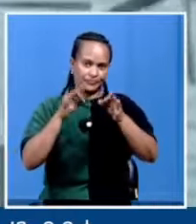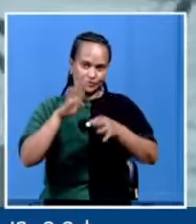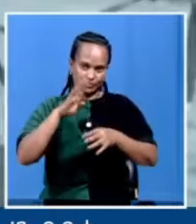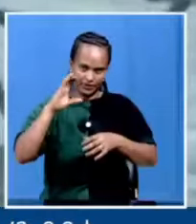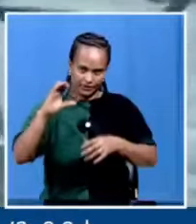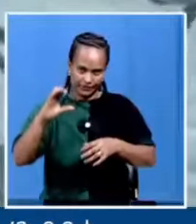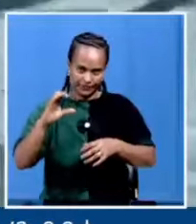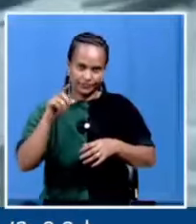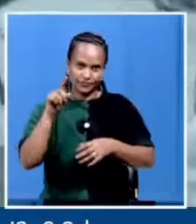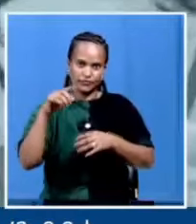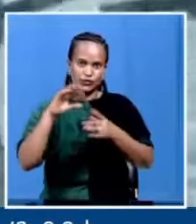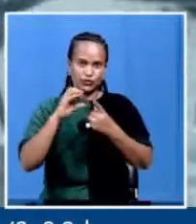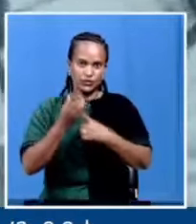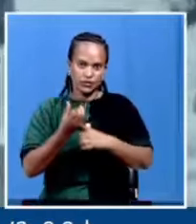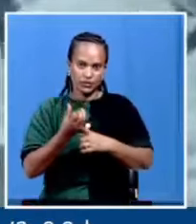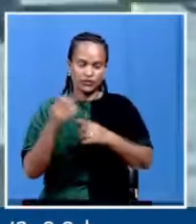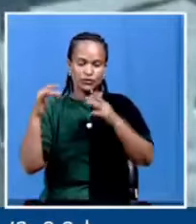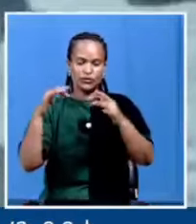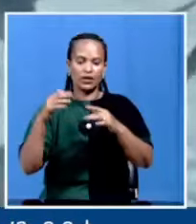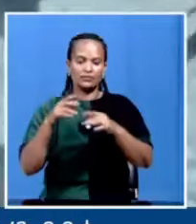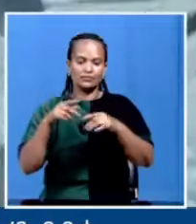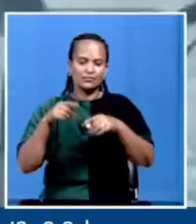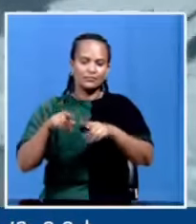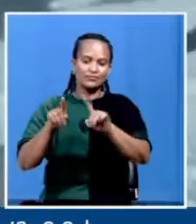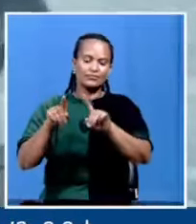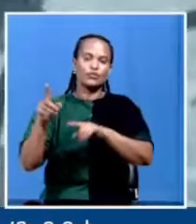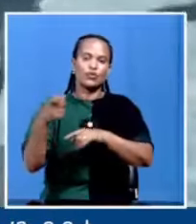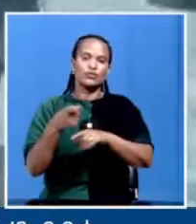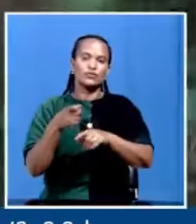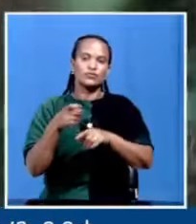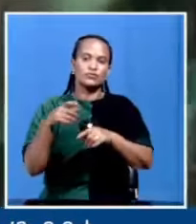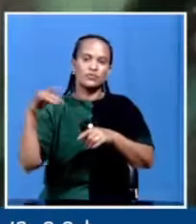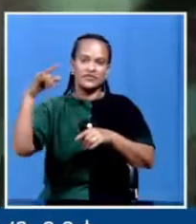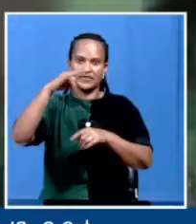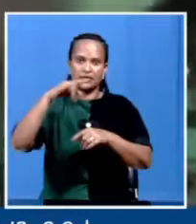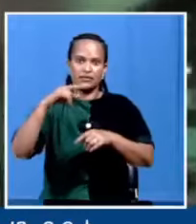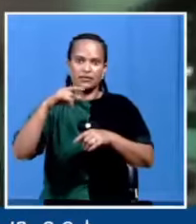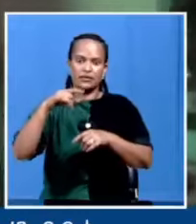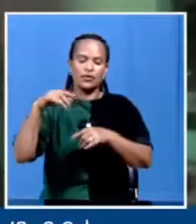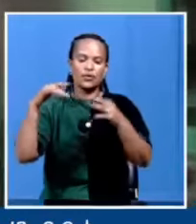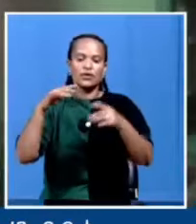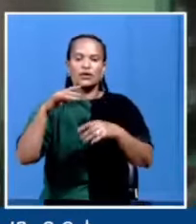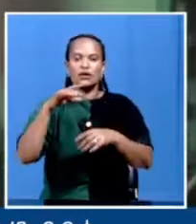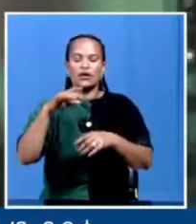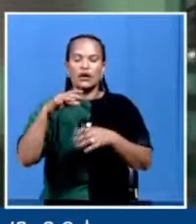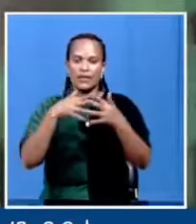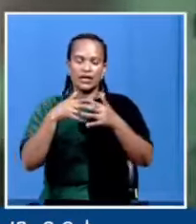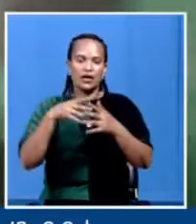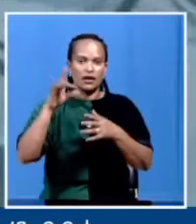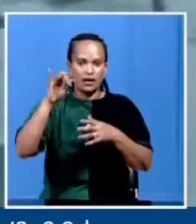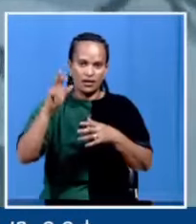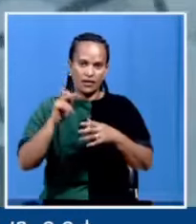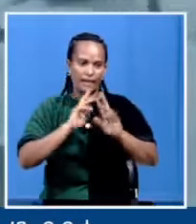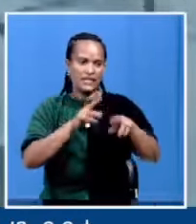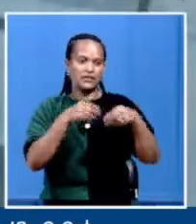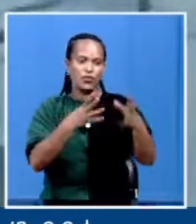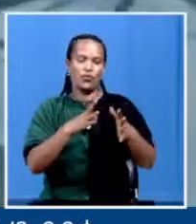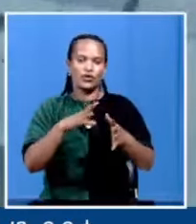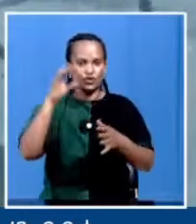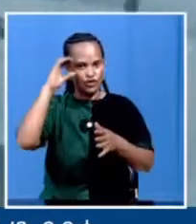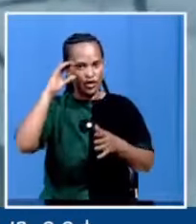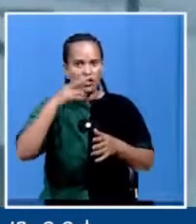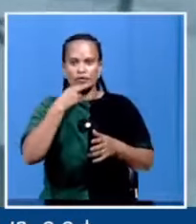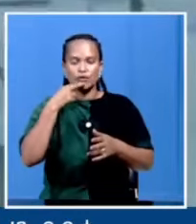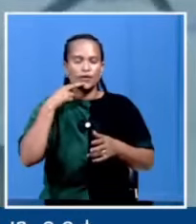ቢቢሲ እቲ ኩነታት ኩናት መጽሕታር ስለዝኾነ ብነፈርት ውግእ አሜሪካን ካናዳን ምላሽ ተባሂብወን ኢሉ ቻይናን ሩሲያን